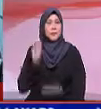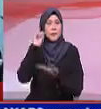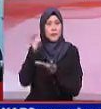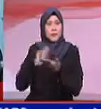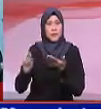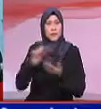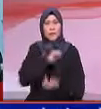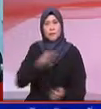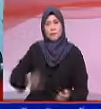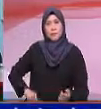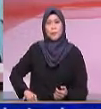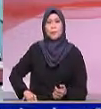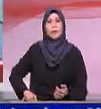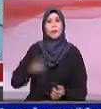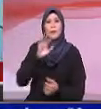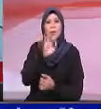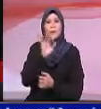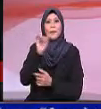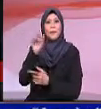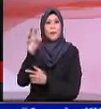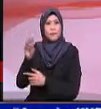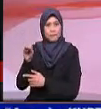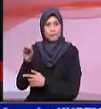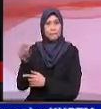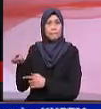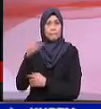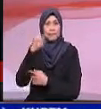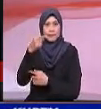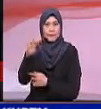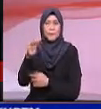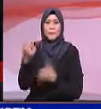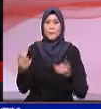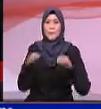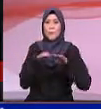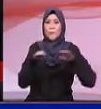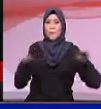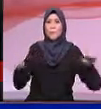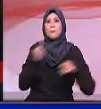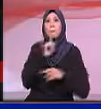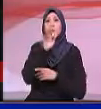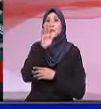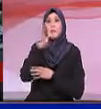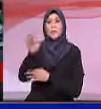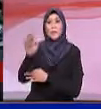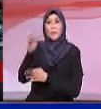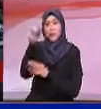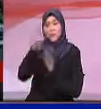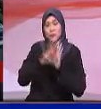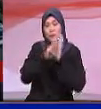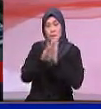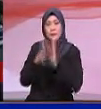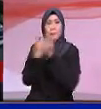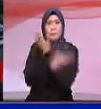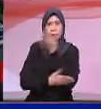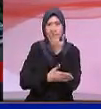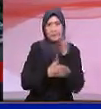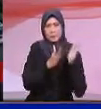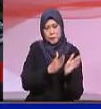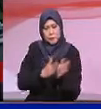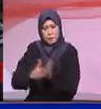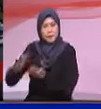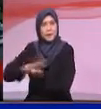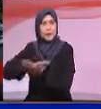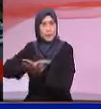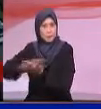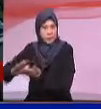Setiausaha Agung FAM Stuart Ramalingam berkata, ia adalah satu platform untuk menjamin perjalanan wakil negara menjadi lebih teratur dan